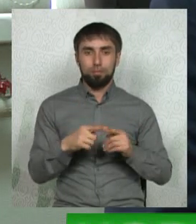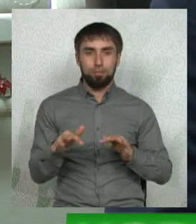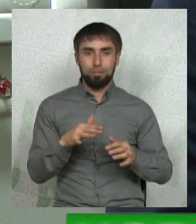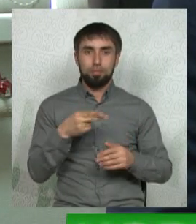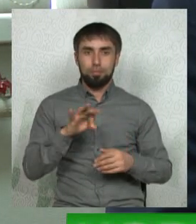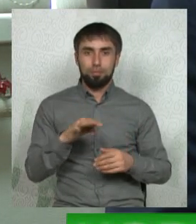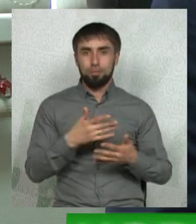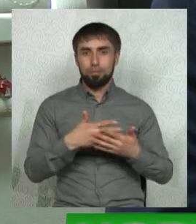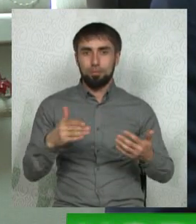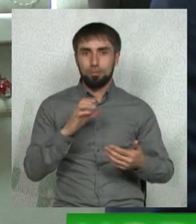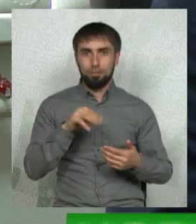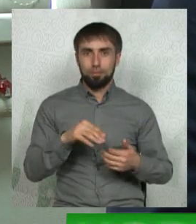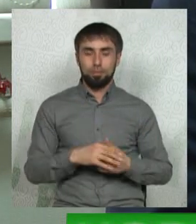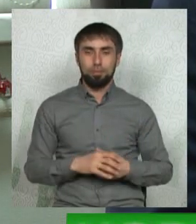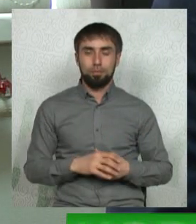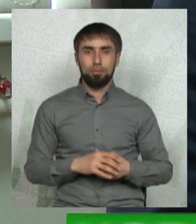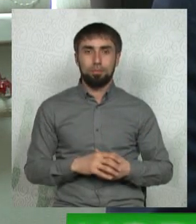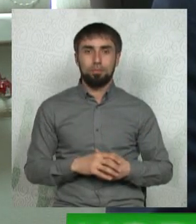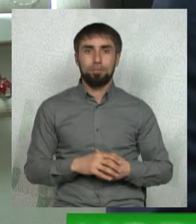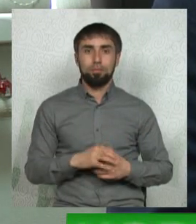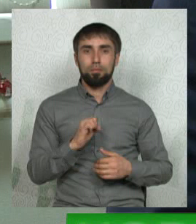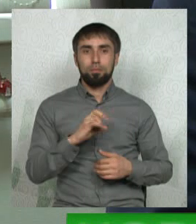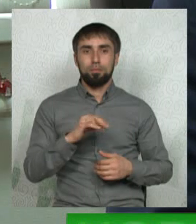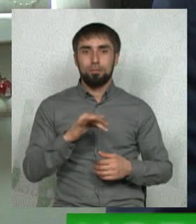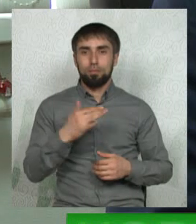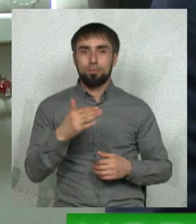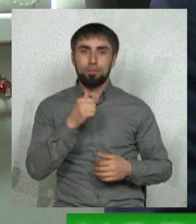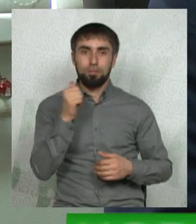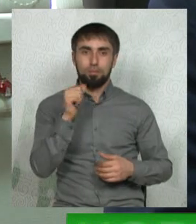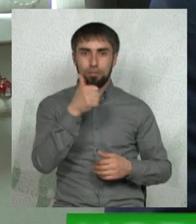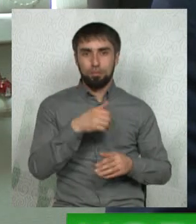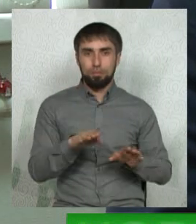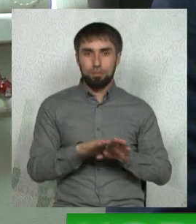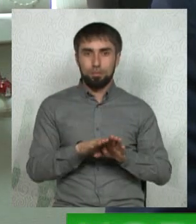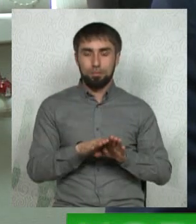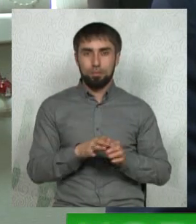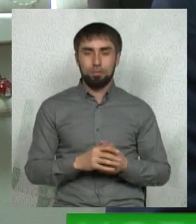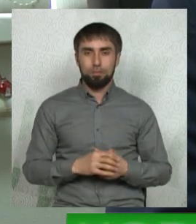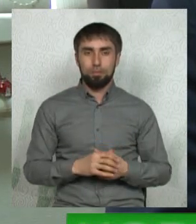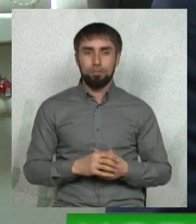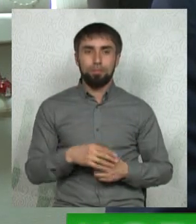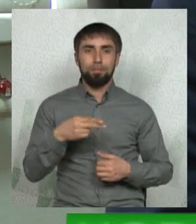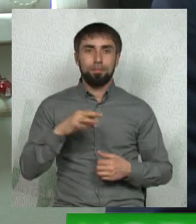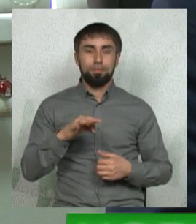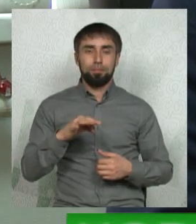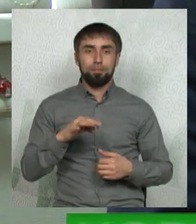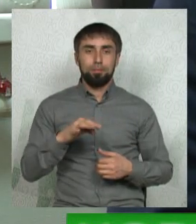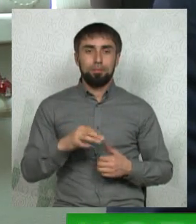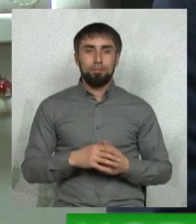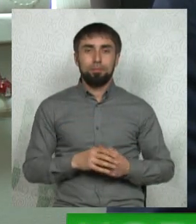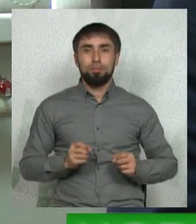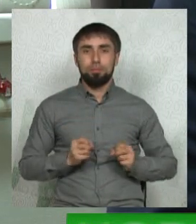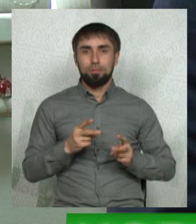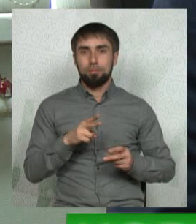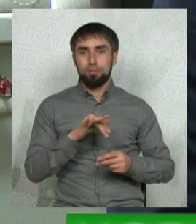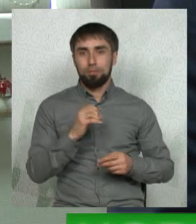по различным статьям. Аналогичном периоде прошлого года таких по преступлениям